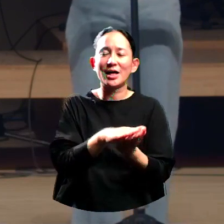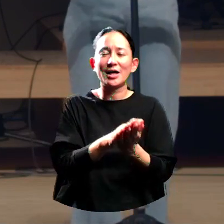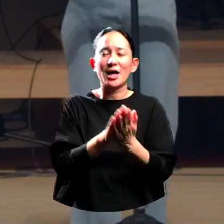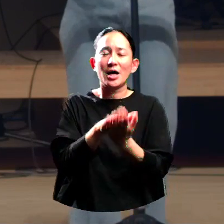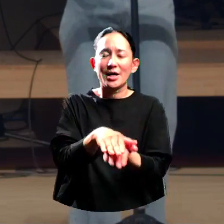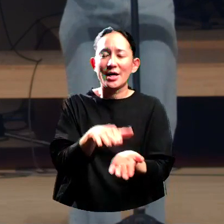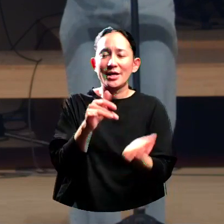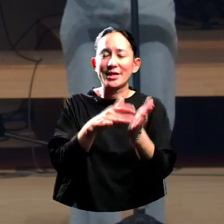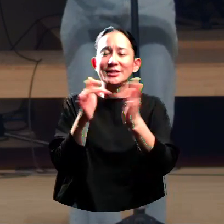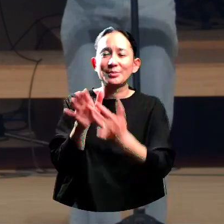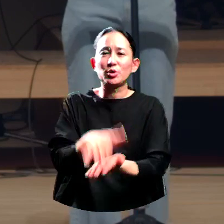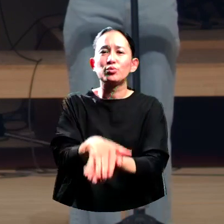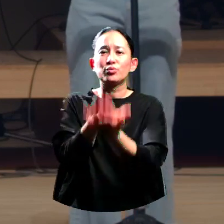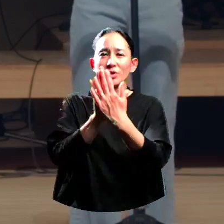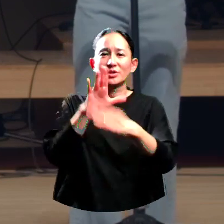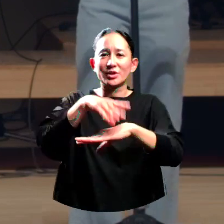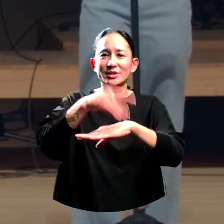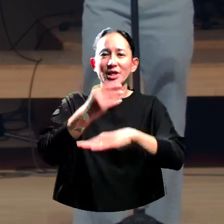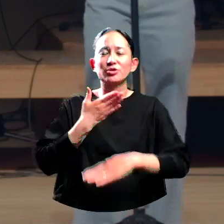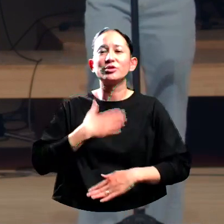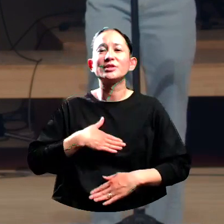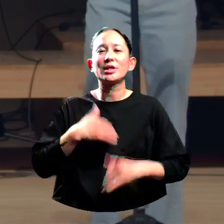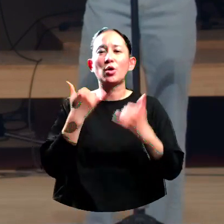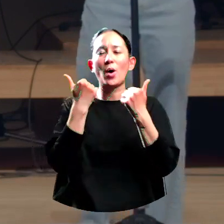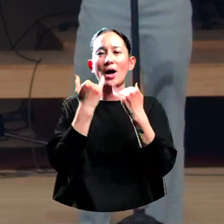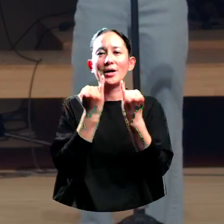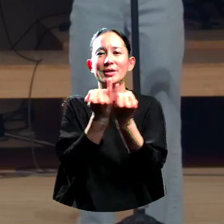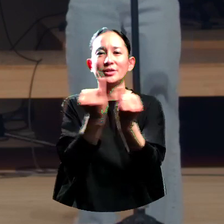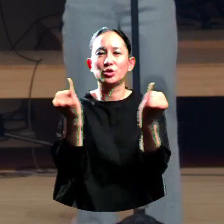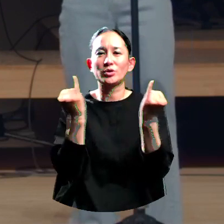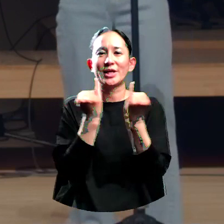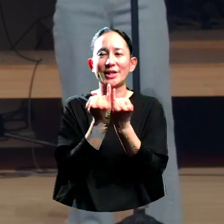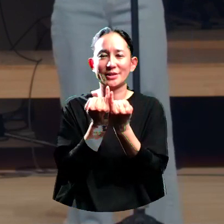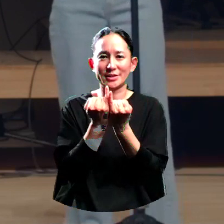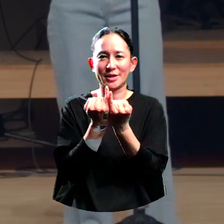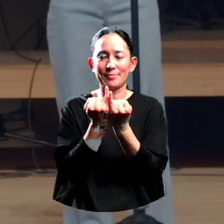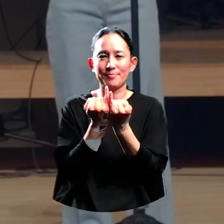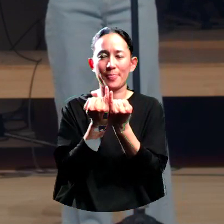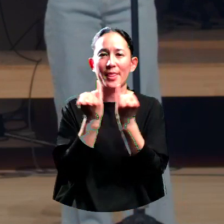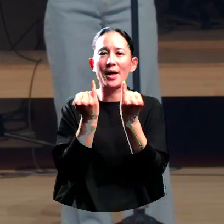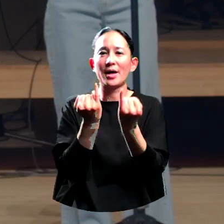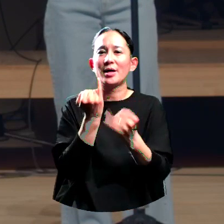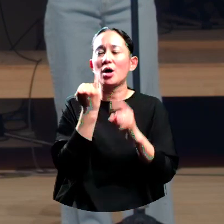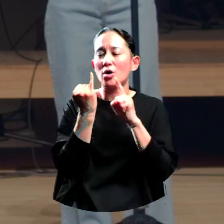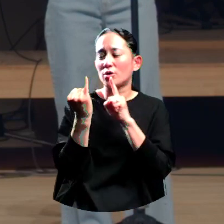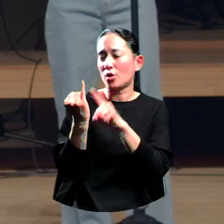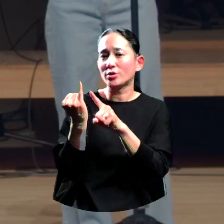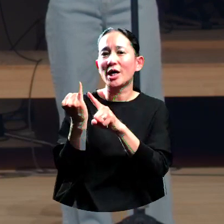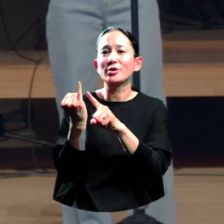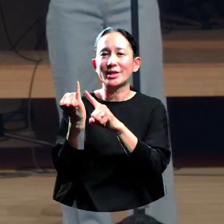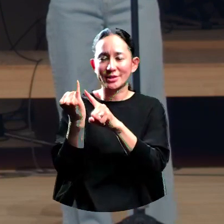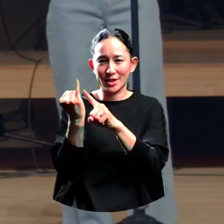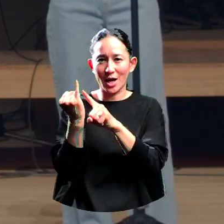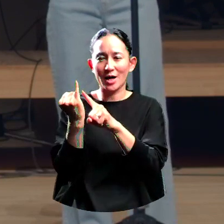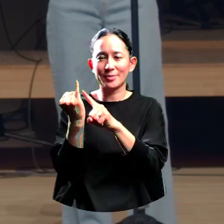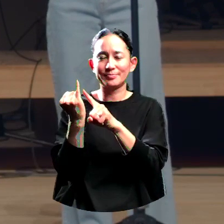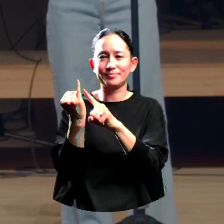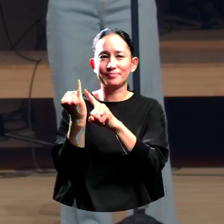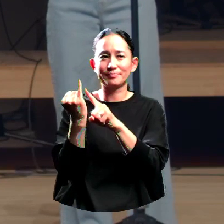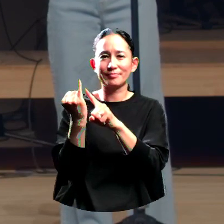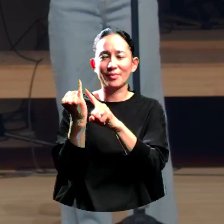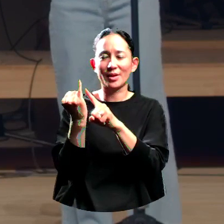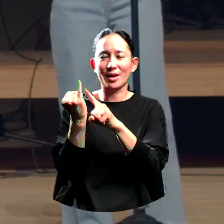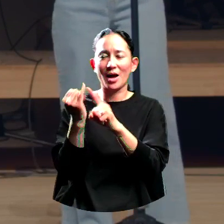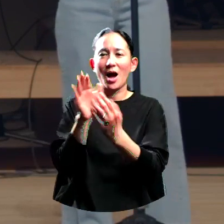of women. 彼女たちがイエスの墓に向かうと、墓を塞いであった大きな石が転がしてあ